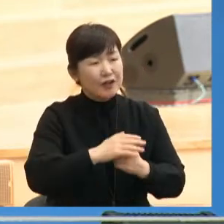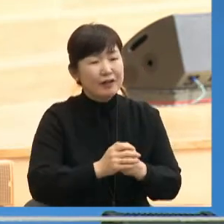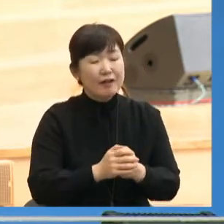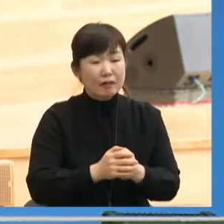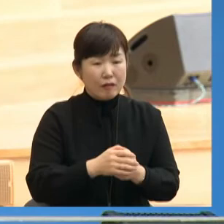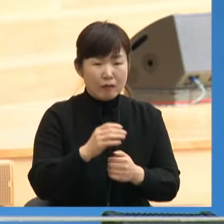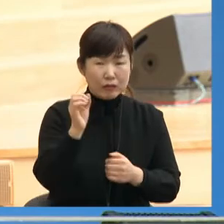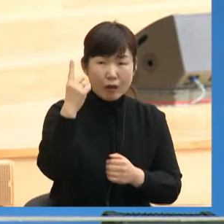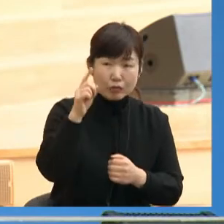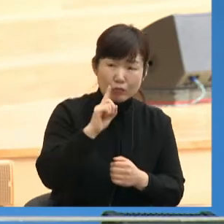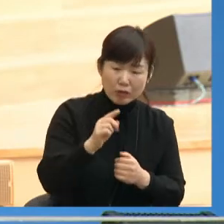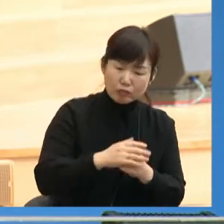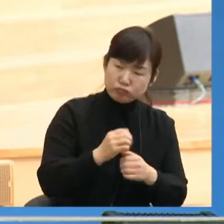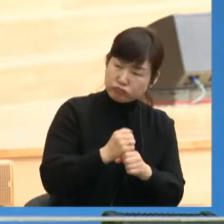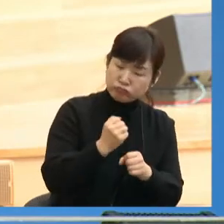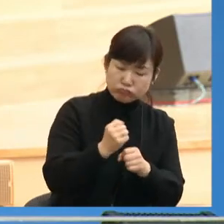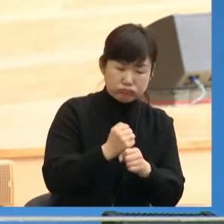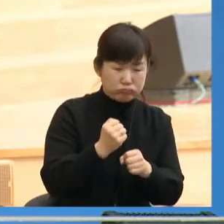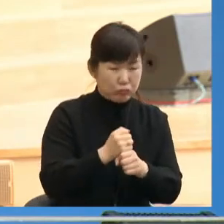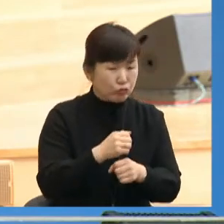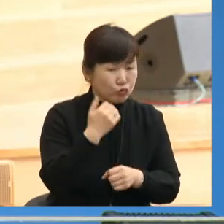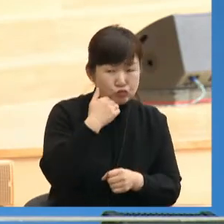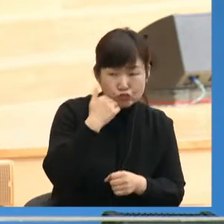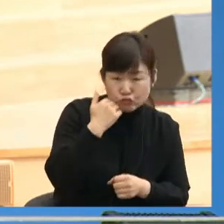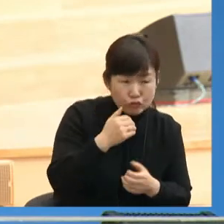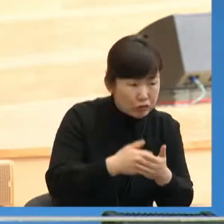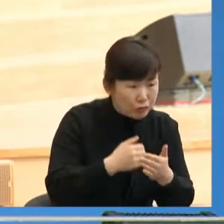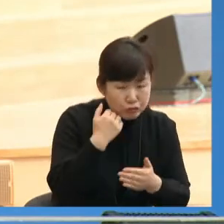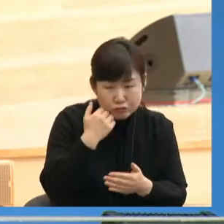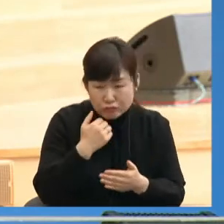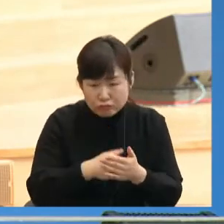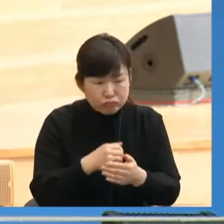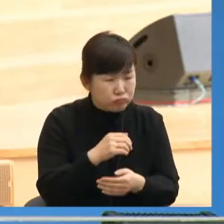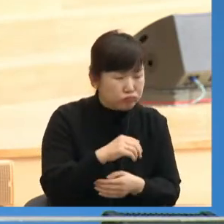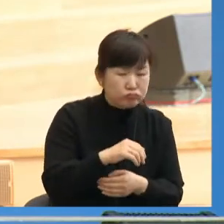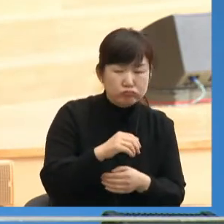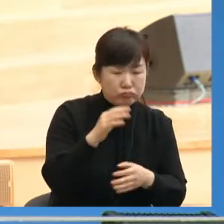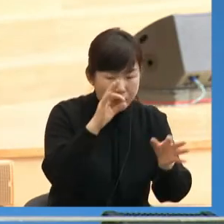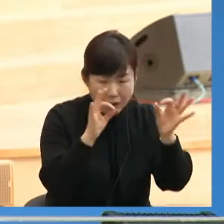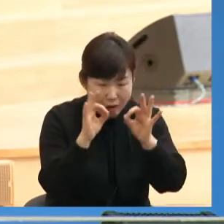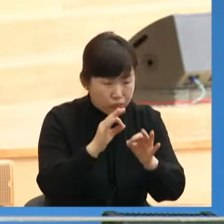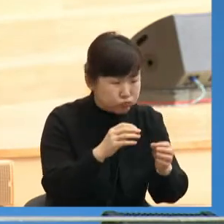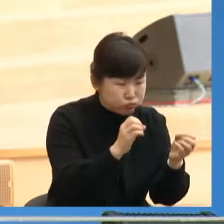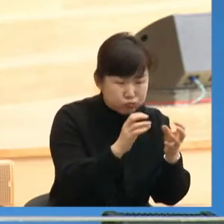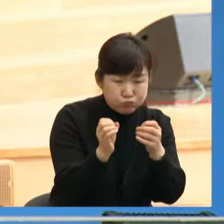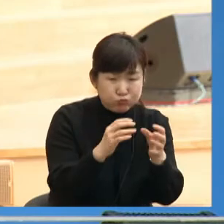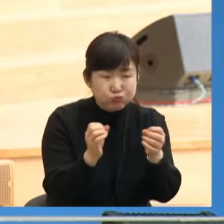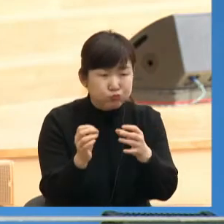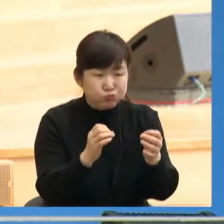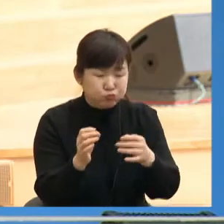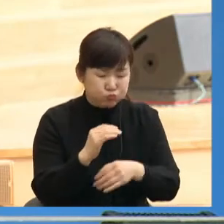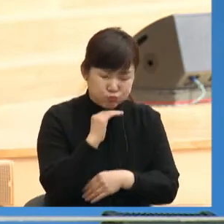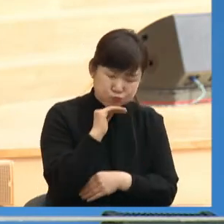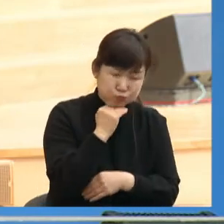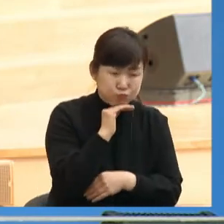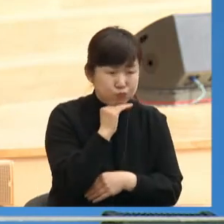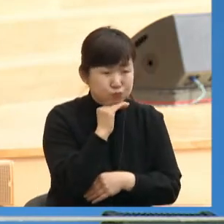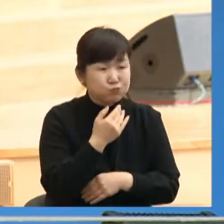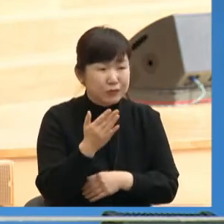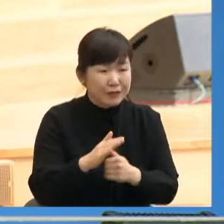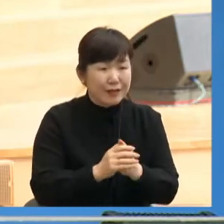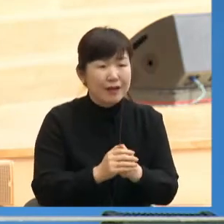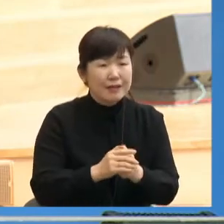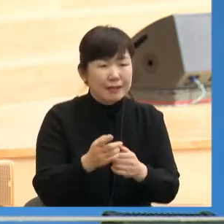사람들은 다윗의 말에 당황한 거죠. 도대체 누가 남았냐. 속으로 눈치를 보면서 그 시간을 보내고 있는데